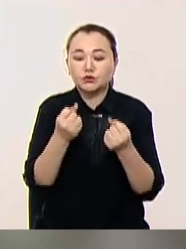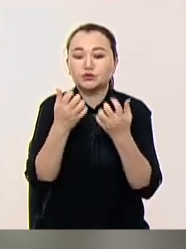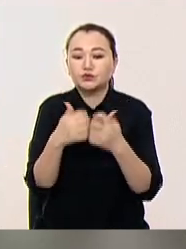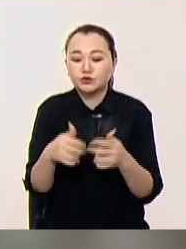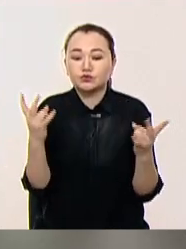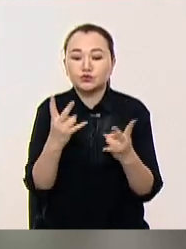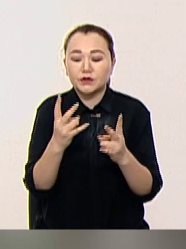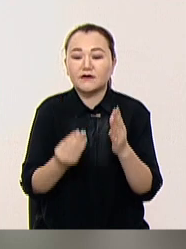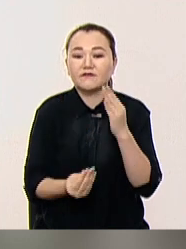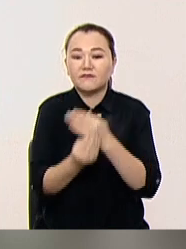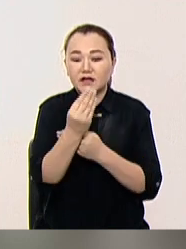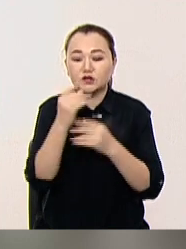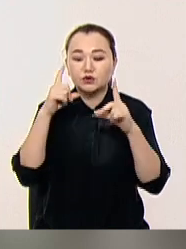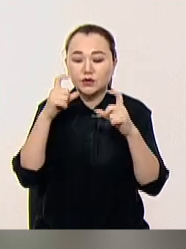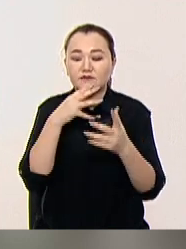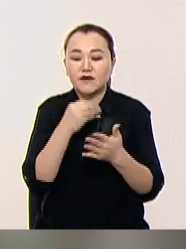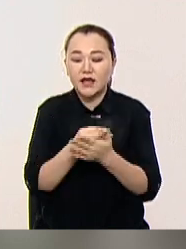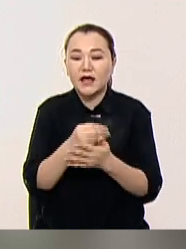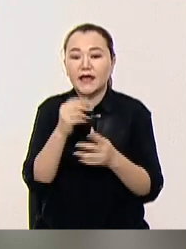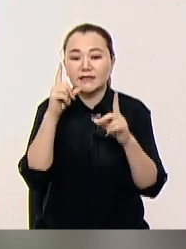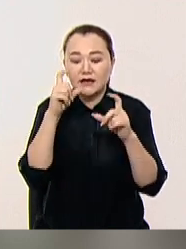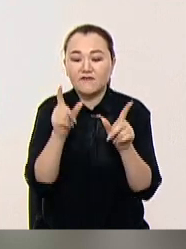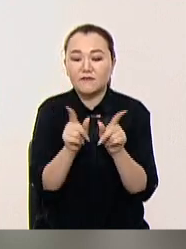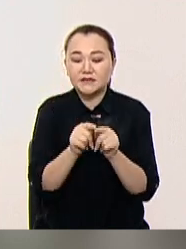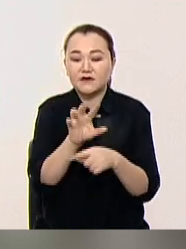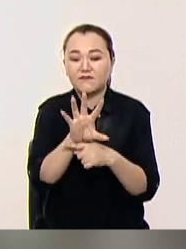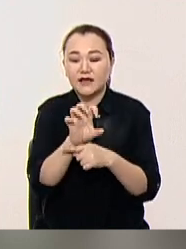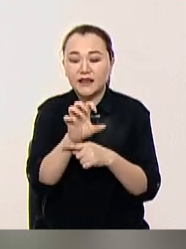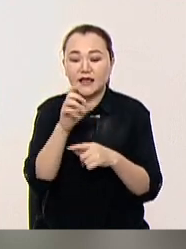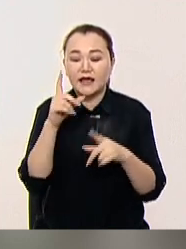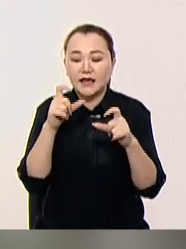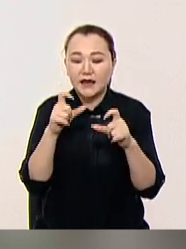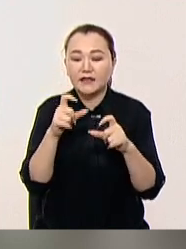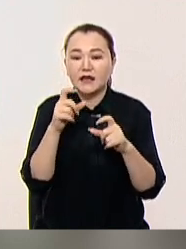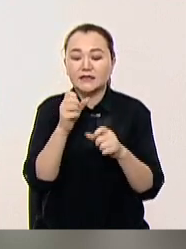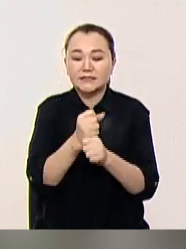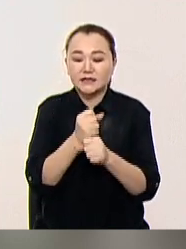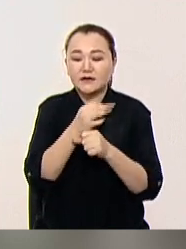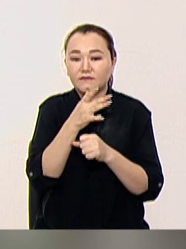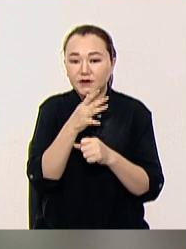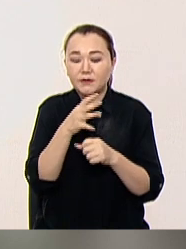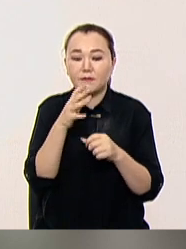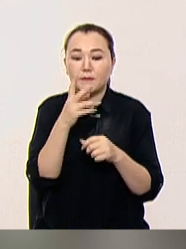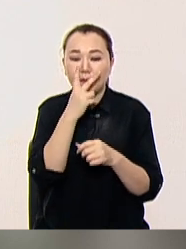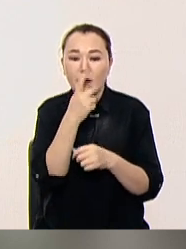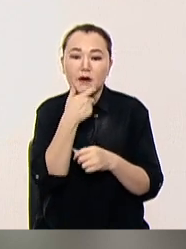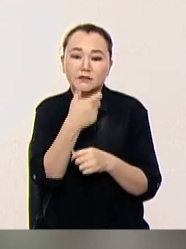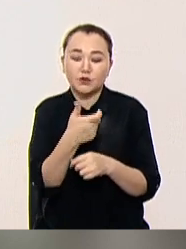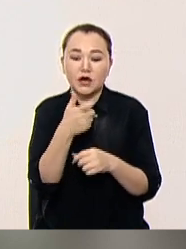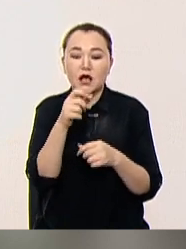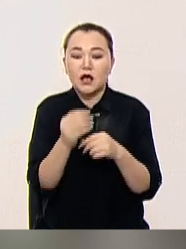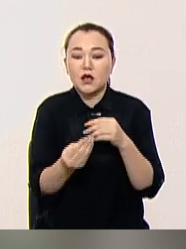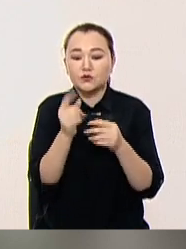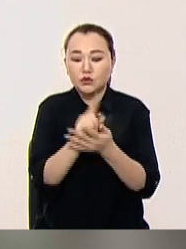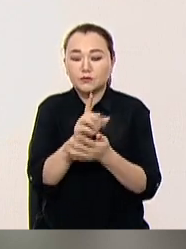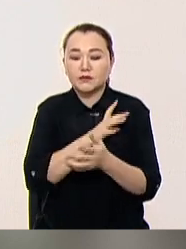нужно выложить в сторис своего аккаунта в Instagram вместе с фотографией экрана телевизора, сделанной во время просмотра. Логотип канала должен